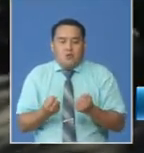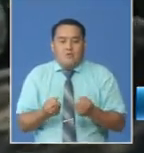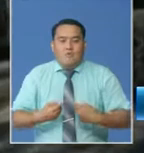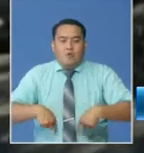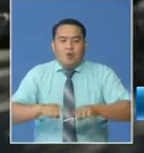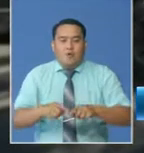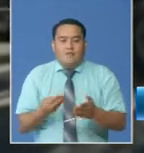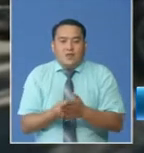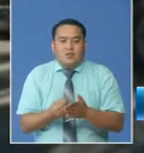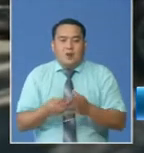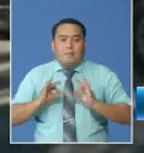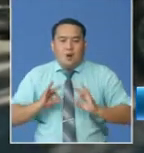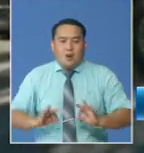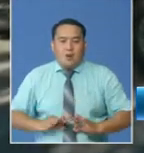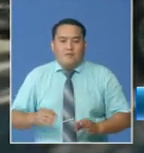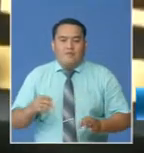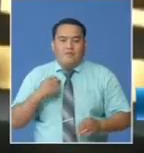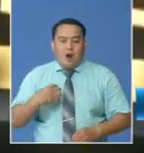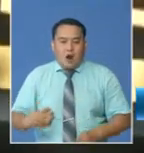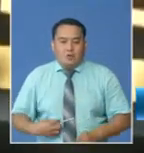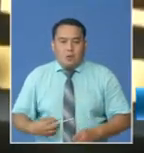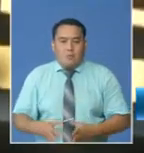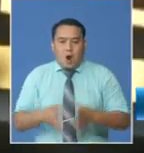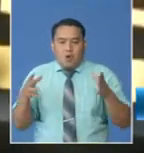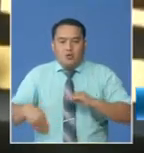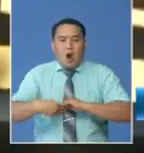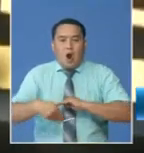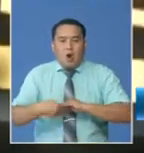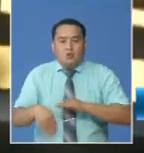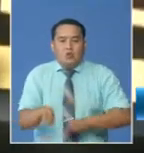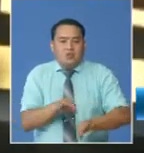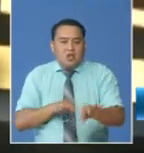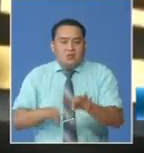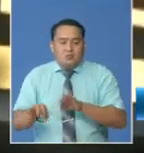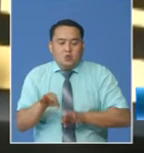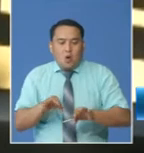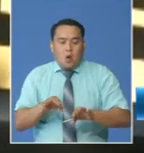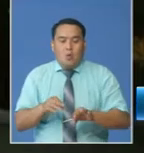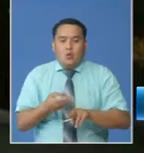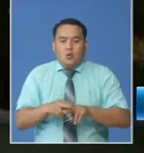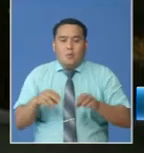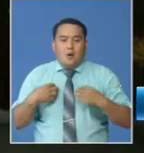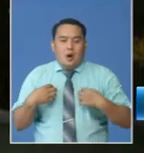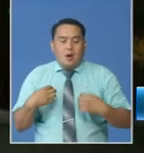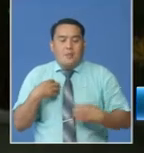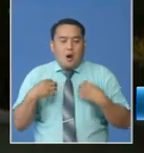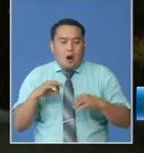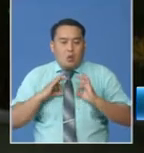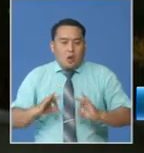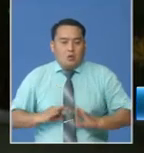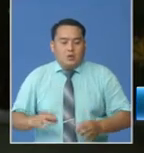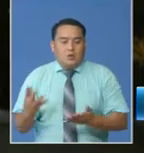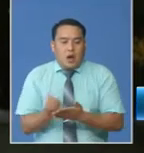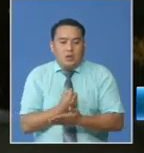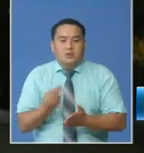вторник финансовая прокуратура Франции также сообщила о масштабной коррупционной схеме в МОК. В частности, прокуратура нашла доказательства, что некоторые